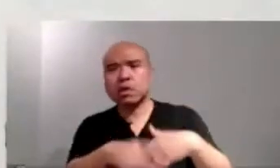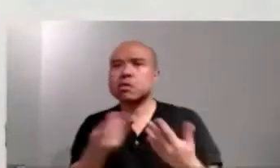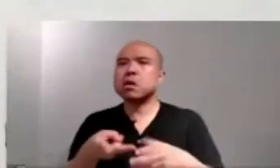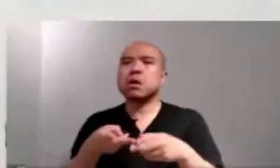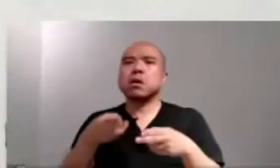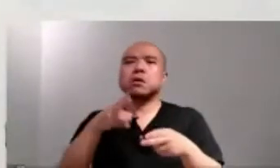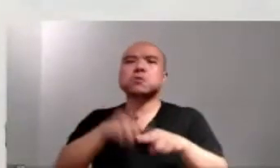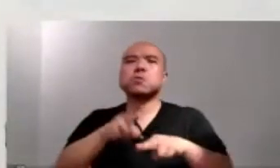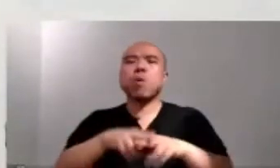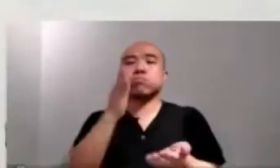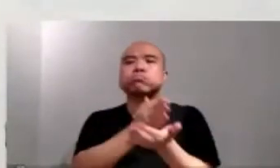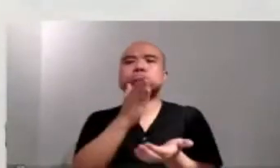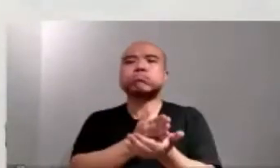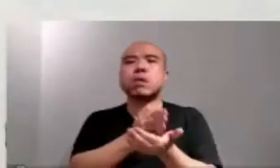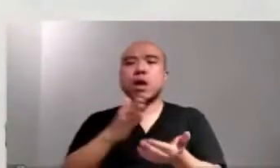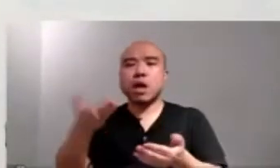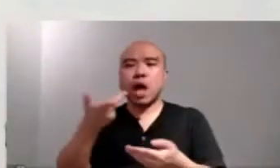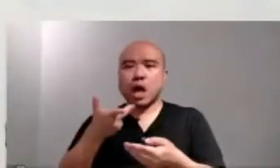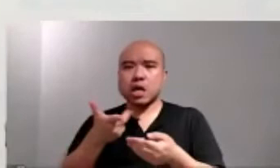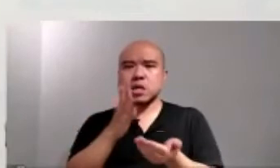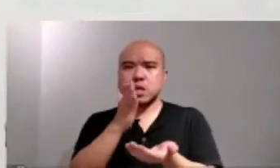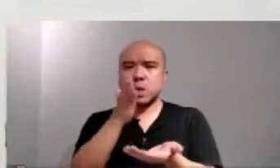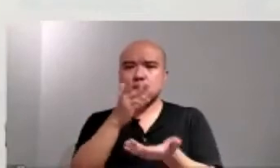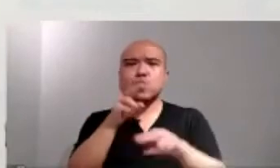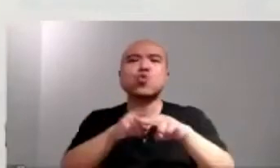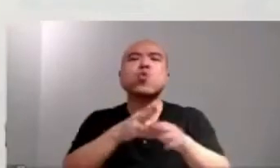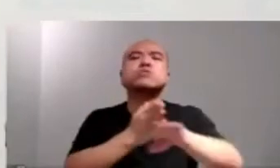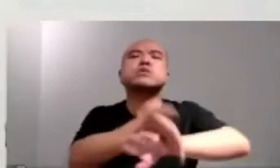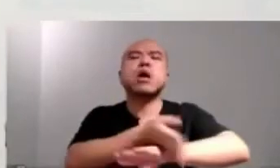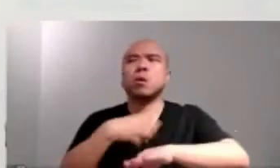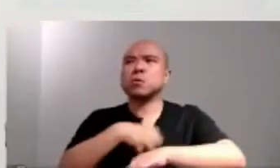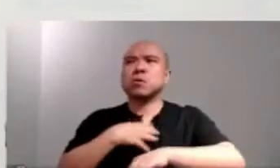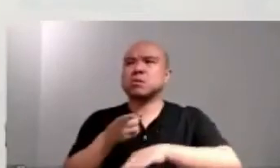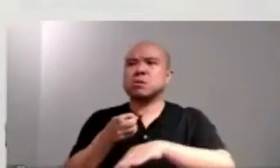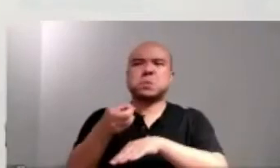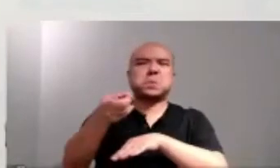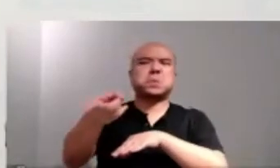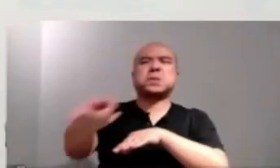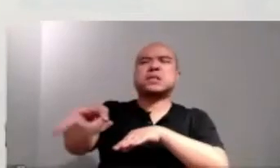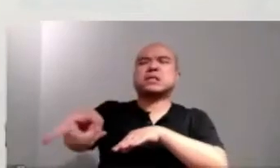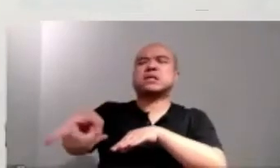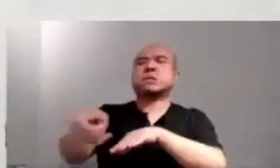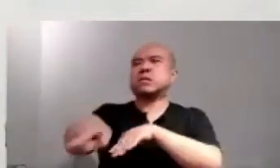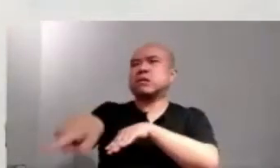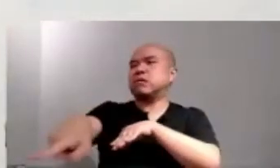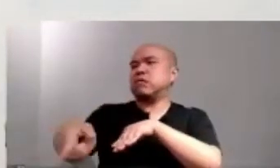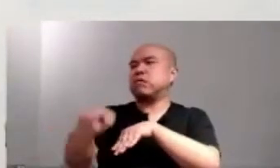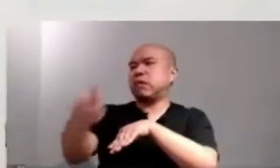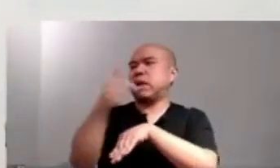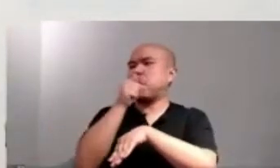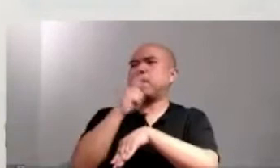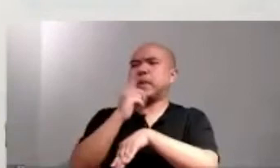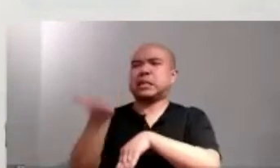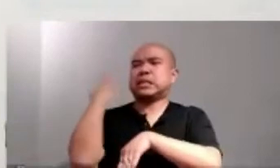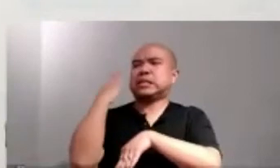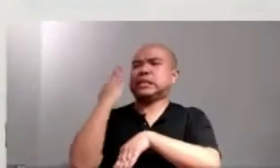呢，原来呢在华人的社会呢，就会有很多人会觉得你究竟上一世做错了什么事啊？为什么你会生个这样的小朋友？所